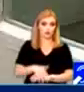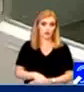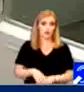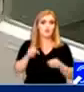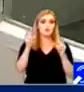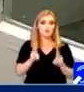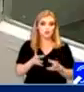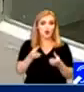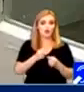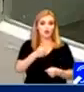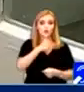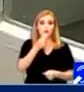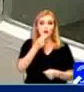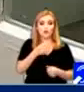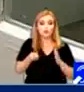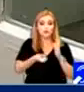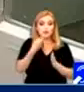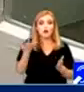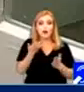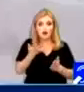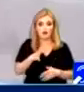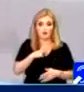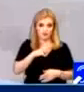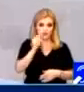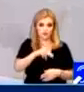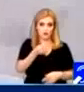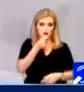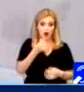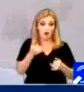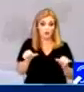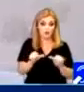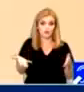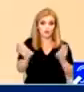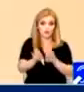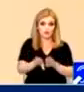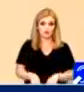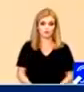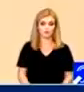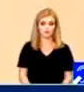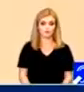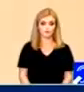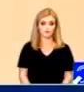Specialiștii au prelevat probe pentru a depista cauzele intoxicației în masă, iar cantina a fost închisă pentru dezinfecție.